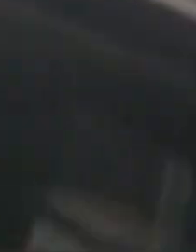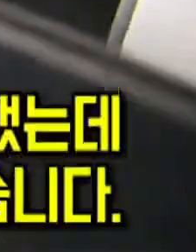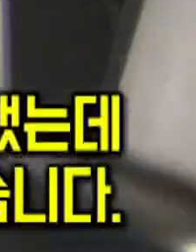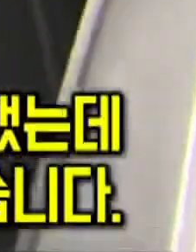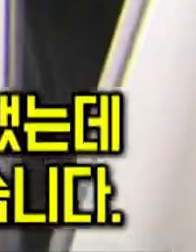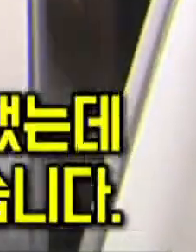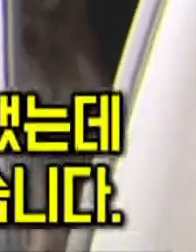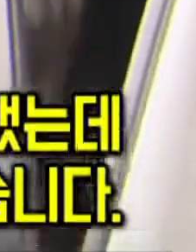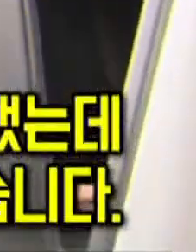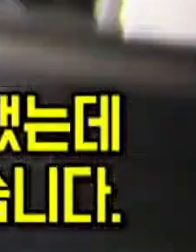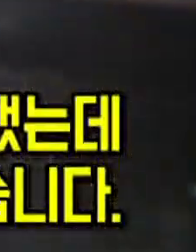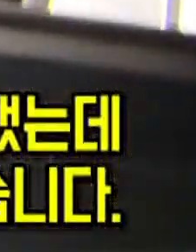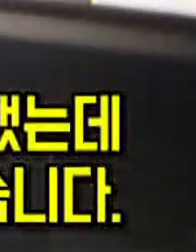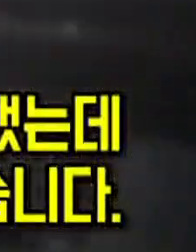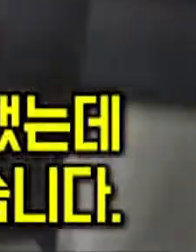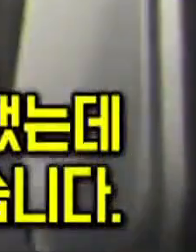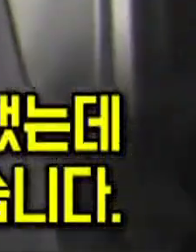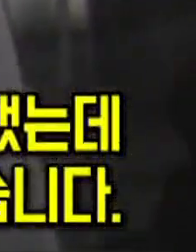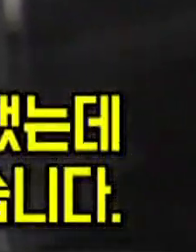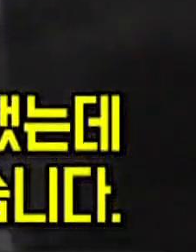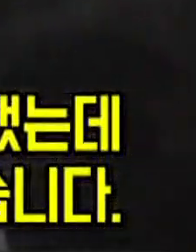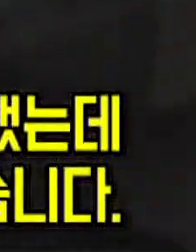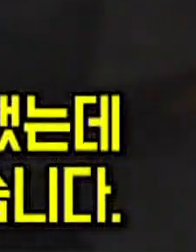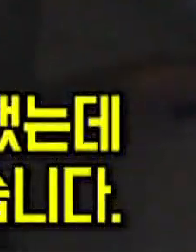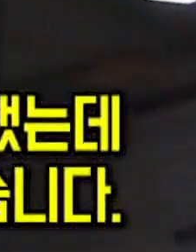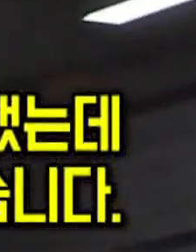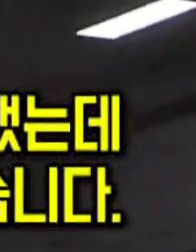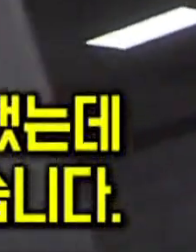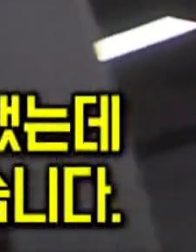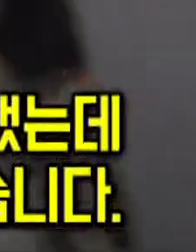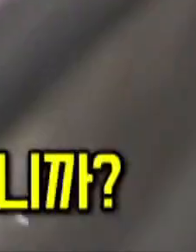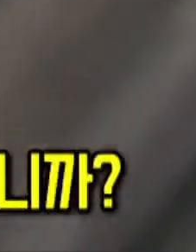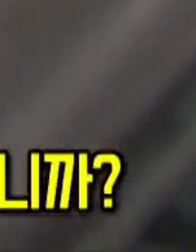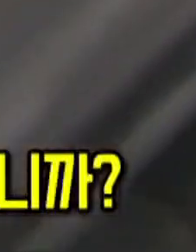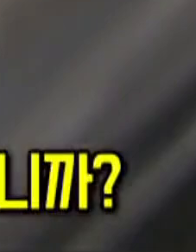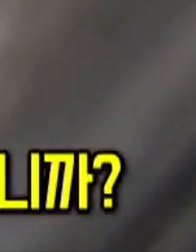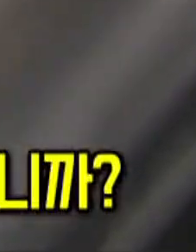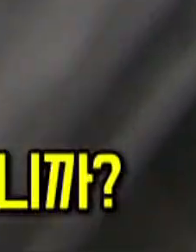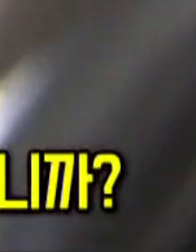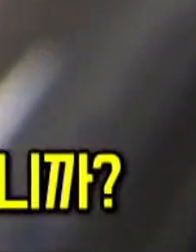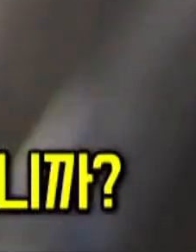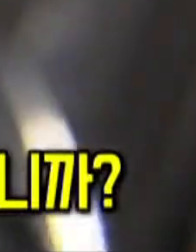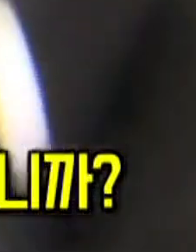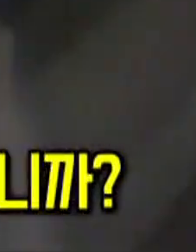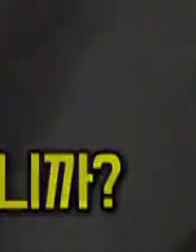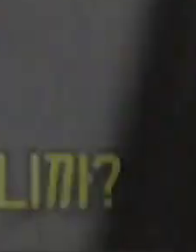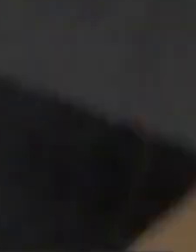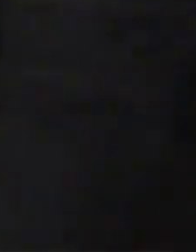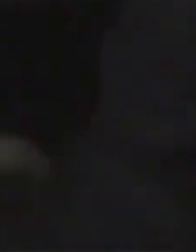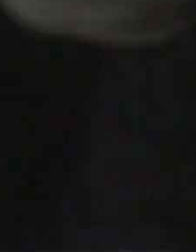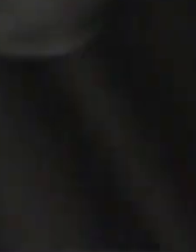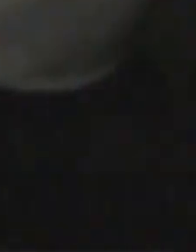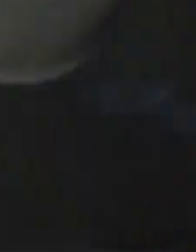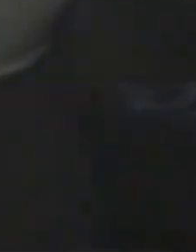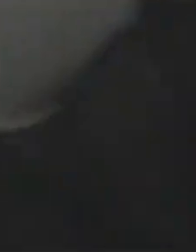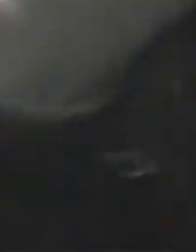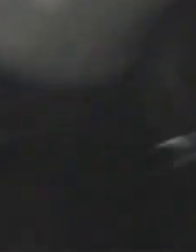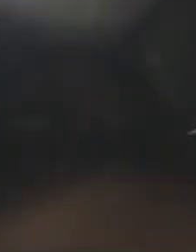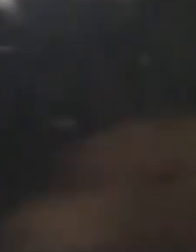잠깐만 좀. 윗선의 지시를 얘기하긴 했는데 한 말씀 부탁드리겠습니다. 유성미를 혐의 부인하십니까?